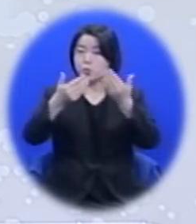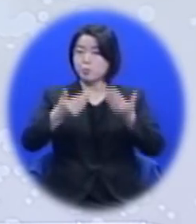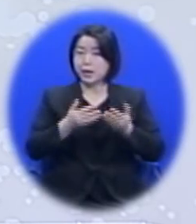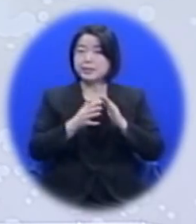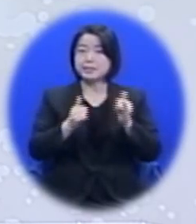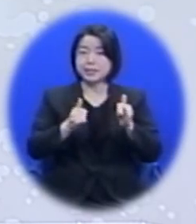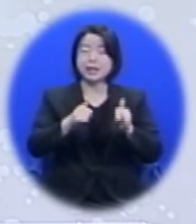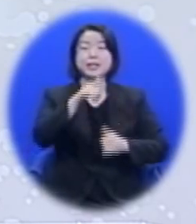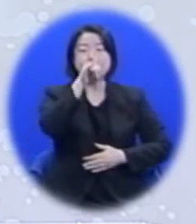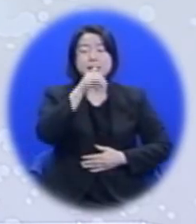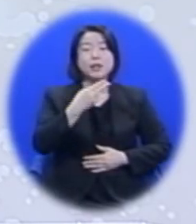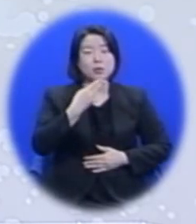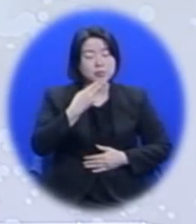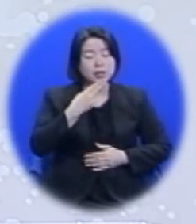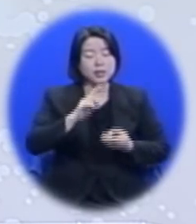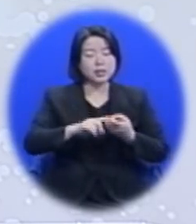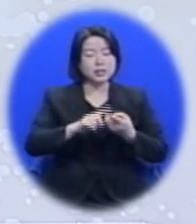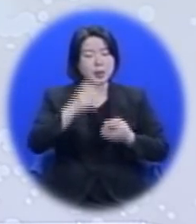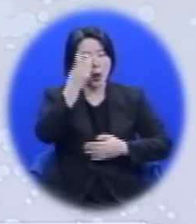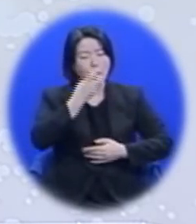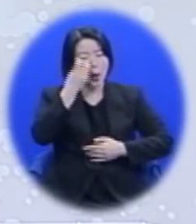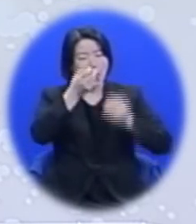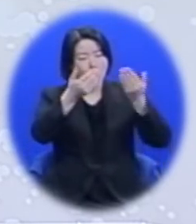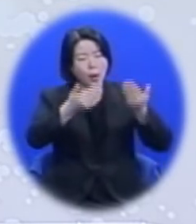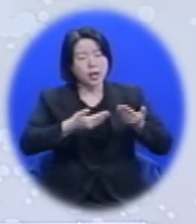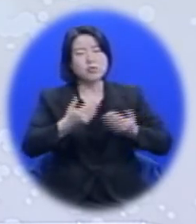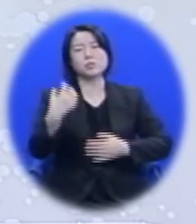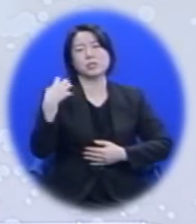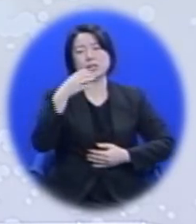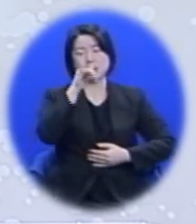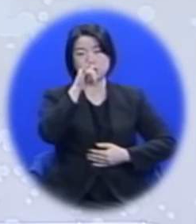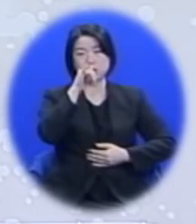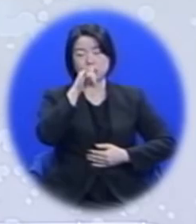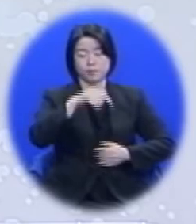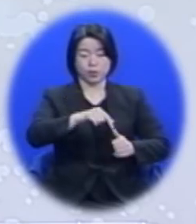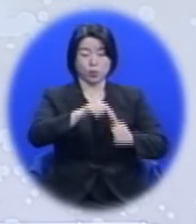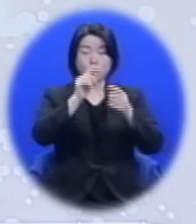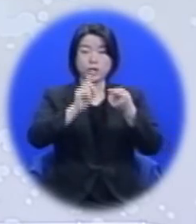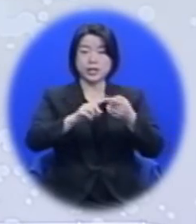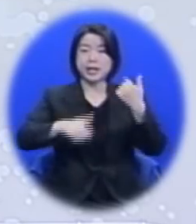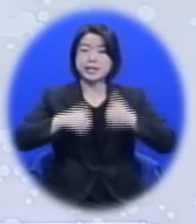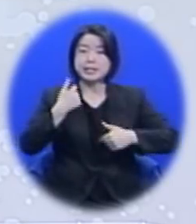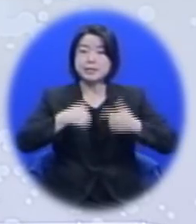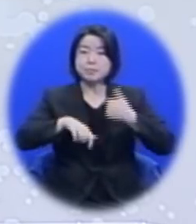점검해 주는 매우 중요한 역할을 합니다. 구원의 기쁨이 있는가 하는 거예요.